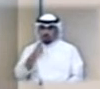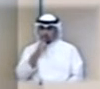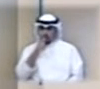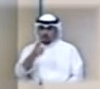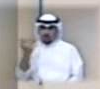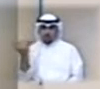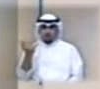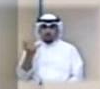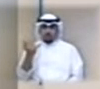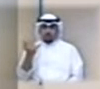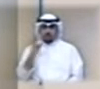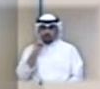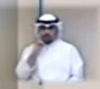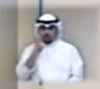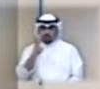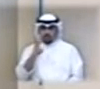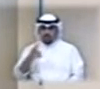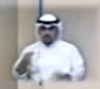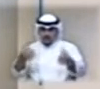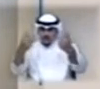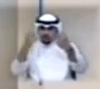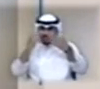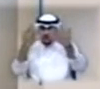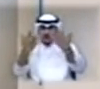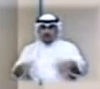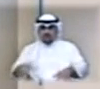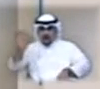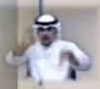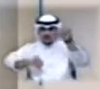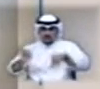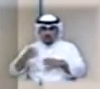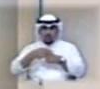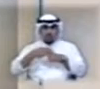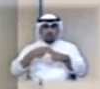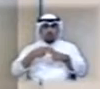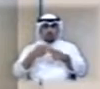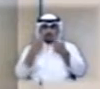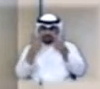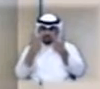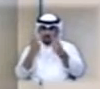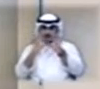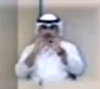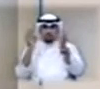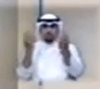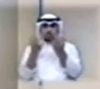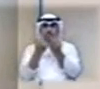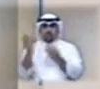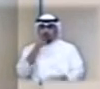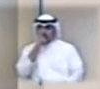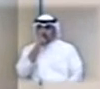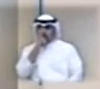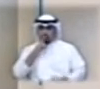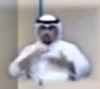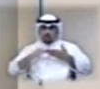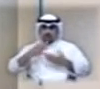ألا تصل الأمور إلى ما يشكل إضرارا بمصالح البلاد أو يمس سمعتها أو مكانتها، فهذا ما يرفضه